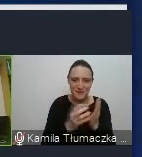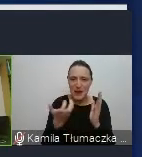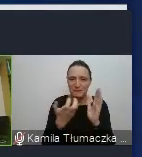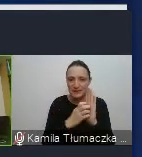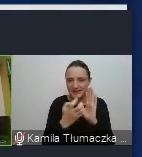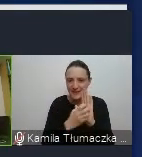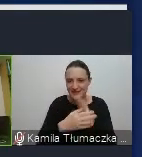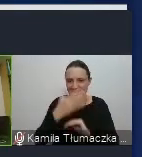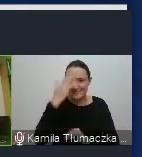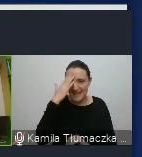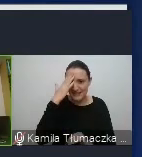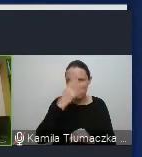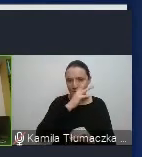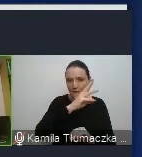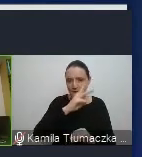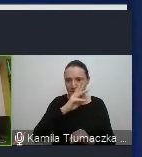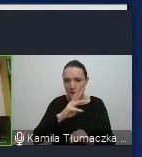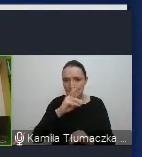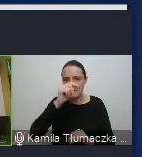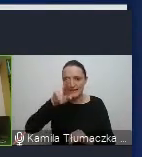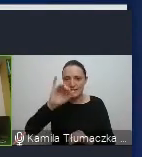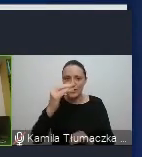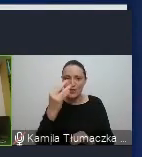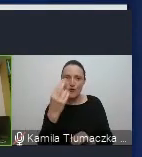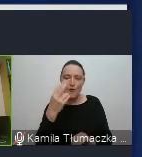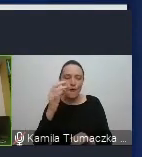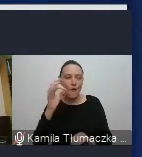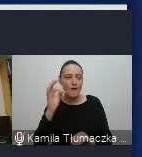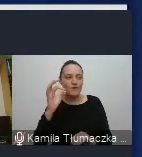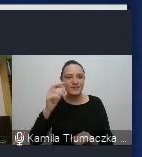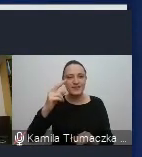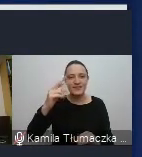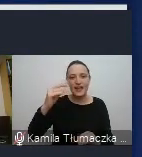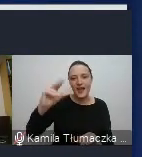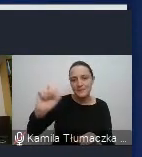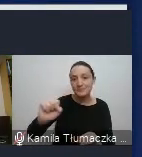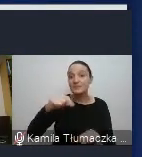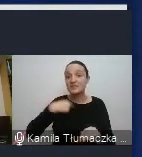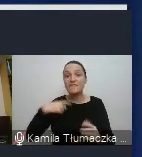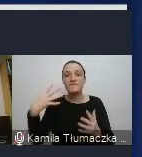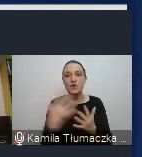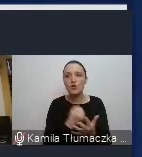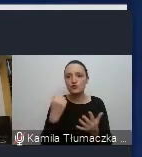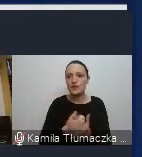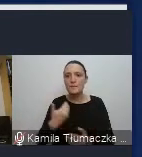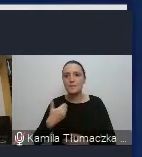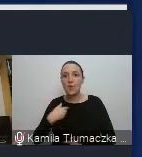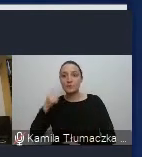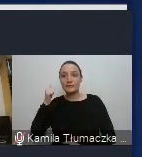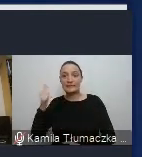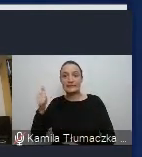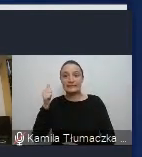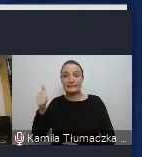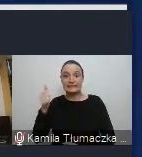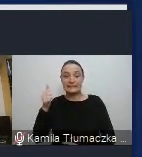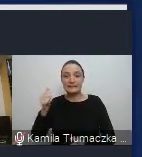aplikacji, tej strony internetowej. Wykorzystywałam w czasie zdalnego nauczania. O, przepraszam Państwa,